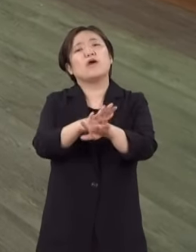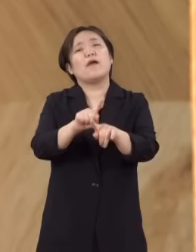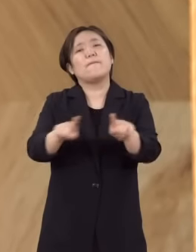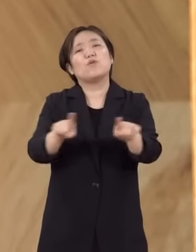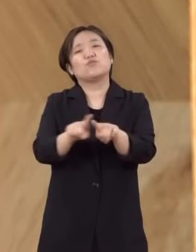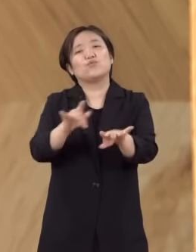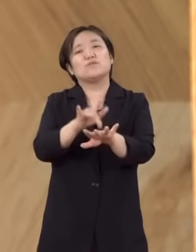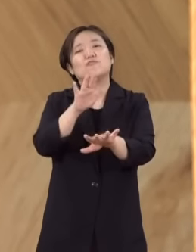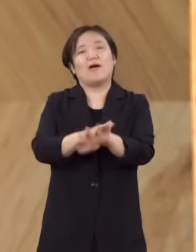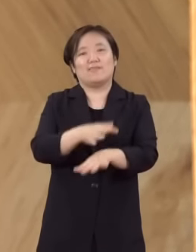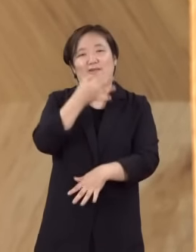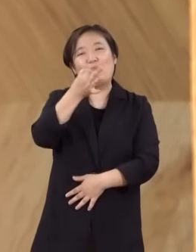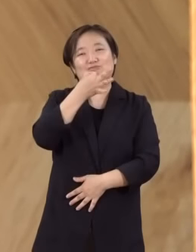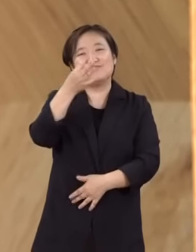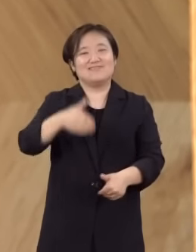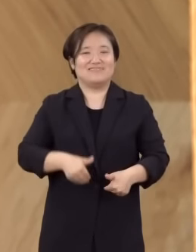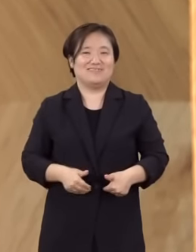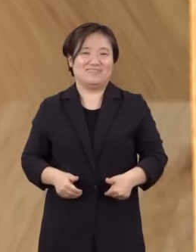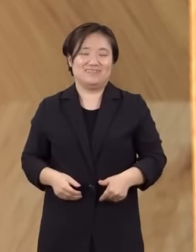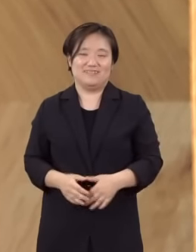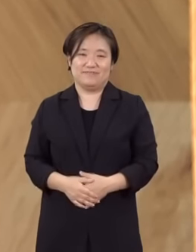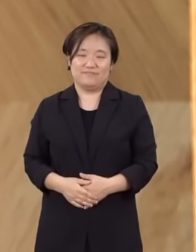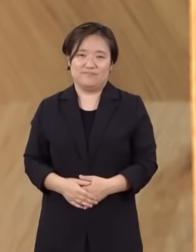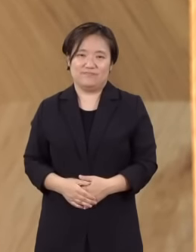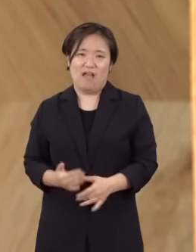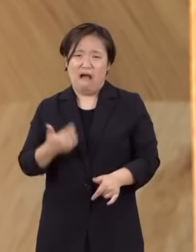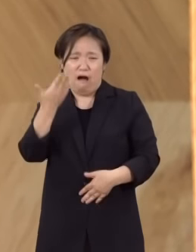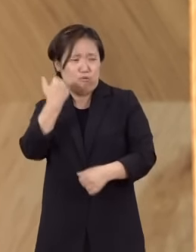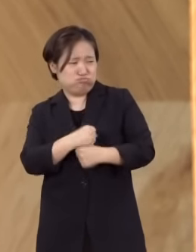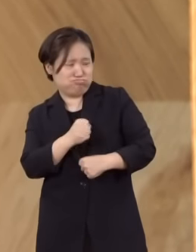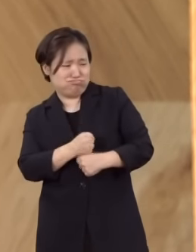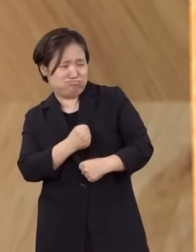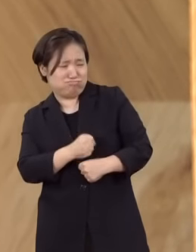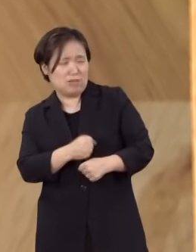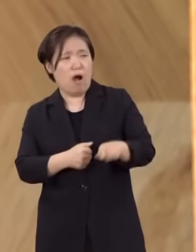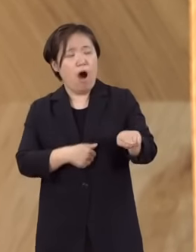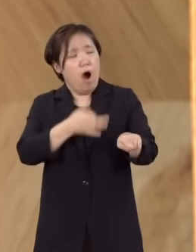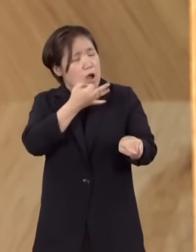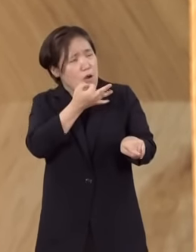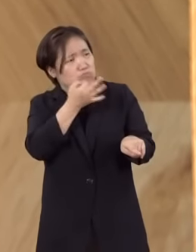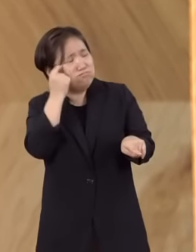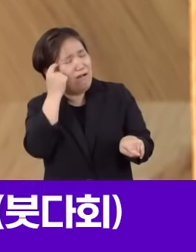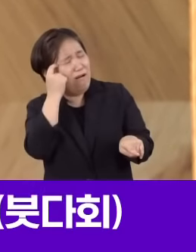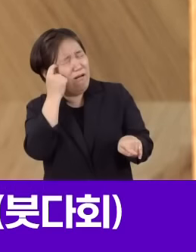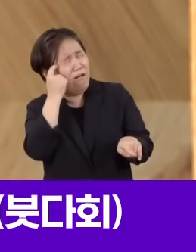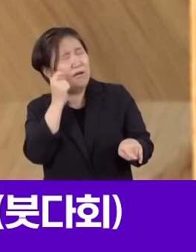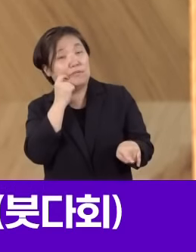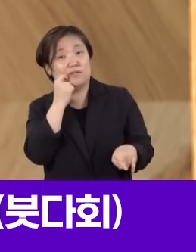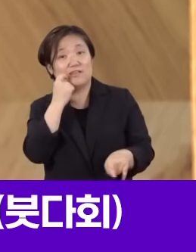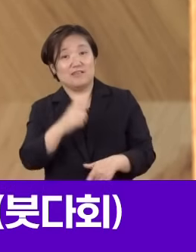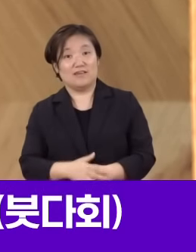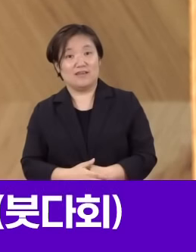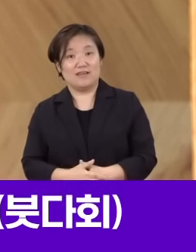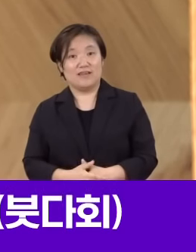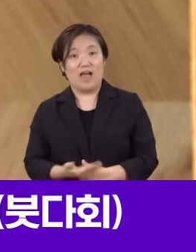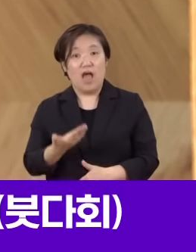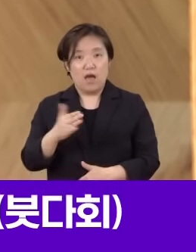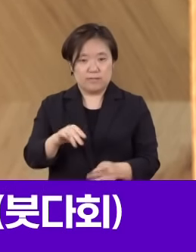습관이다 그 당시에는 너무 당황해서 염불 생각이 나지 않아서 엘리베이터가